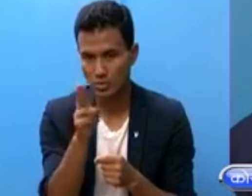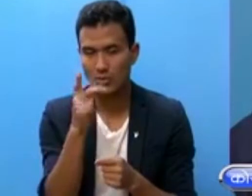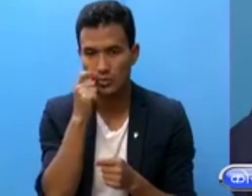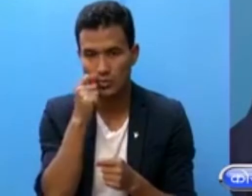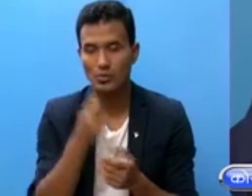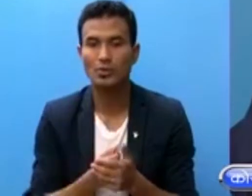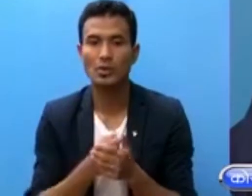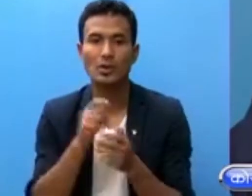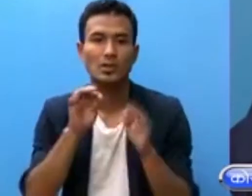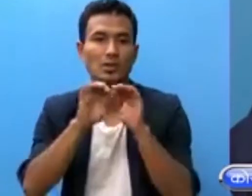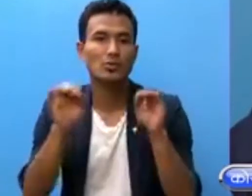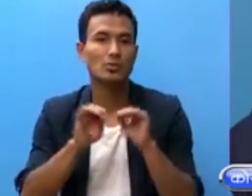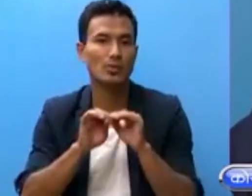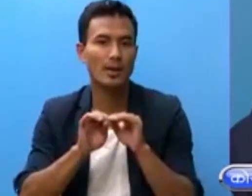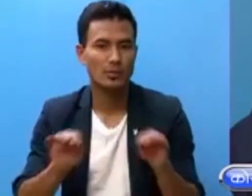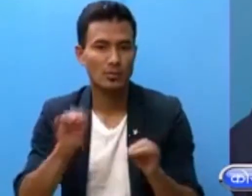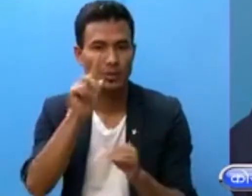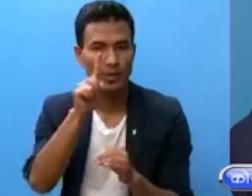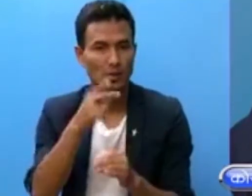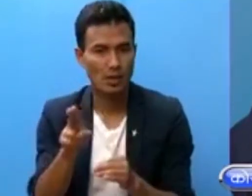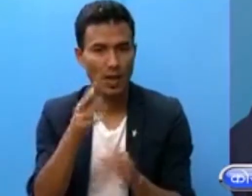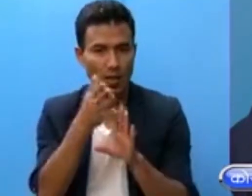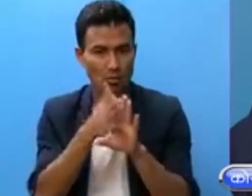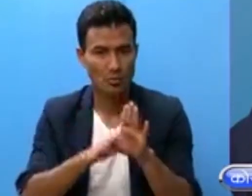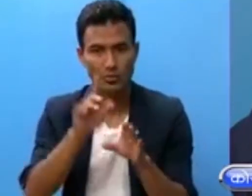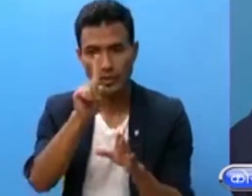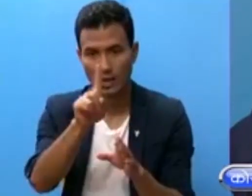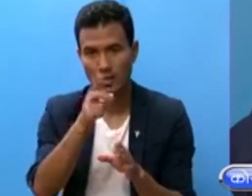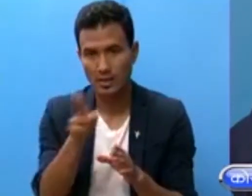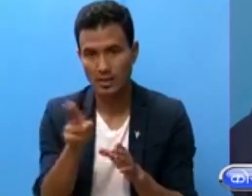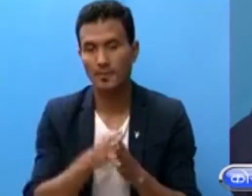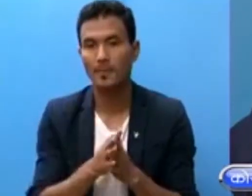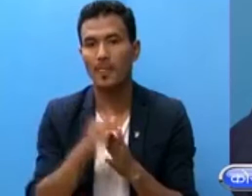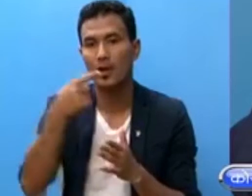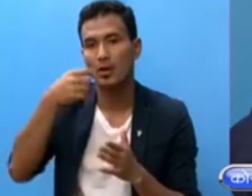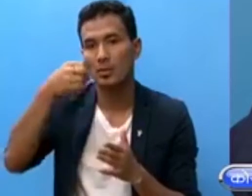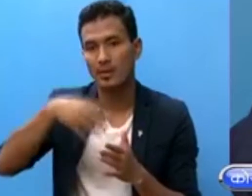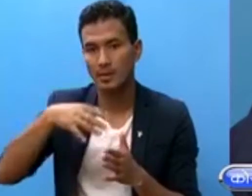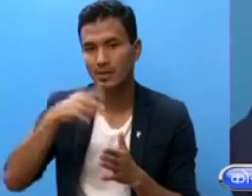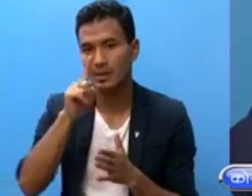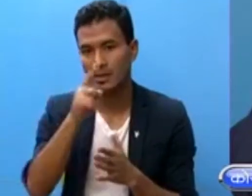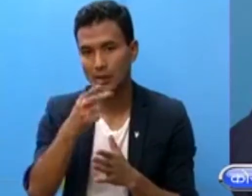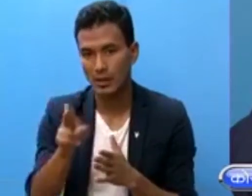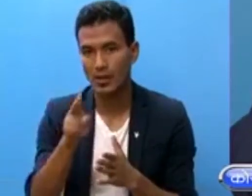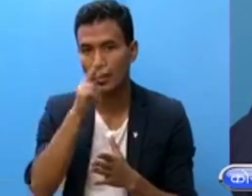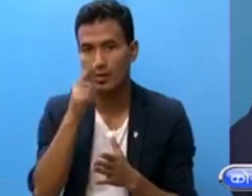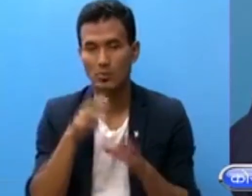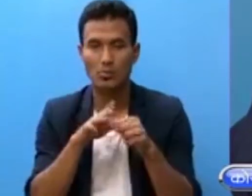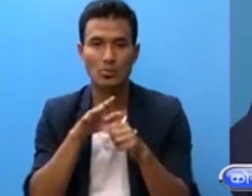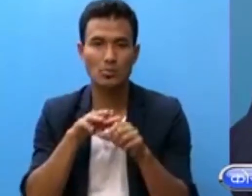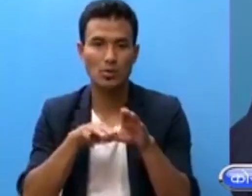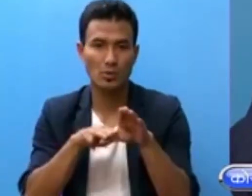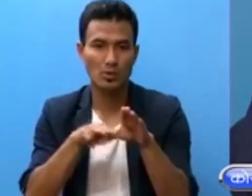पुरुष, सिन्धुपाल्चोकका एकजना, ललितपुरका एकजना, नवलपरासीका एकजना र